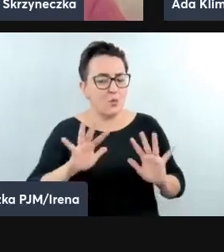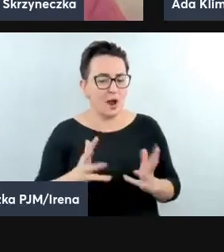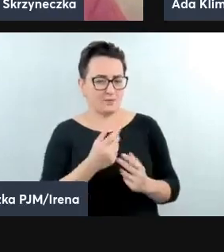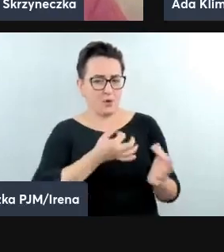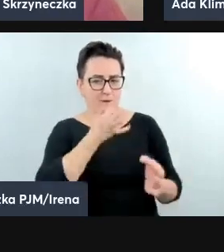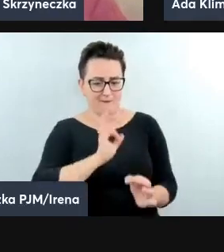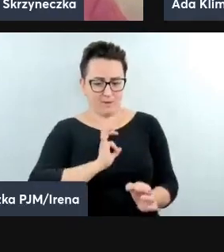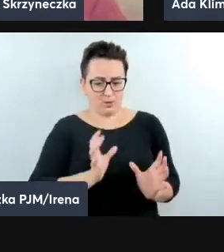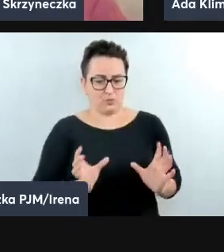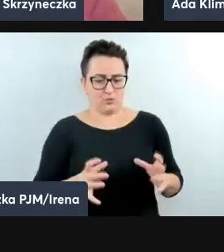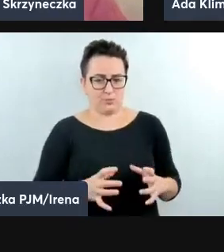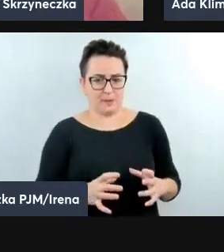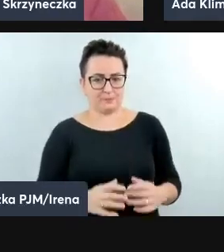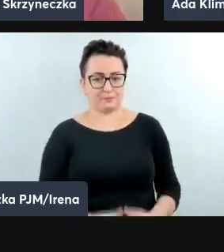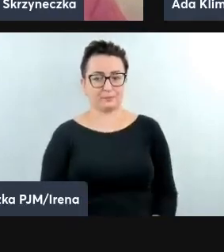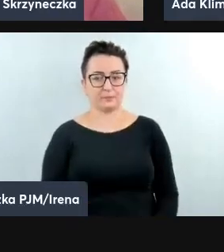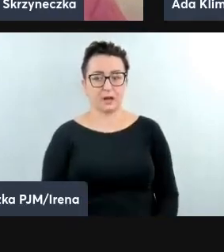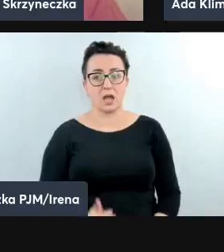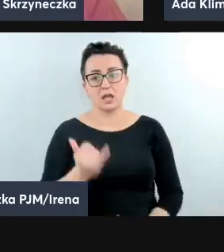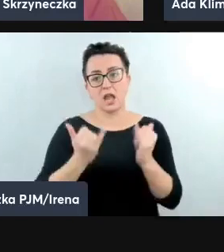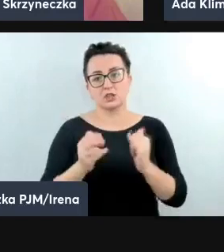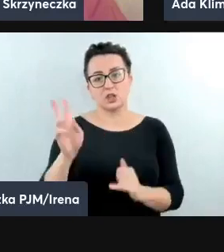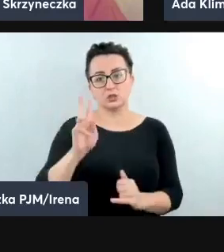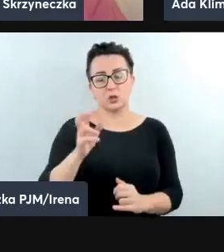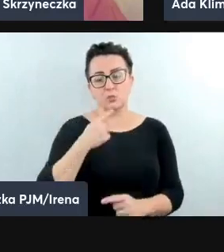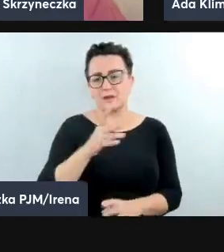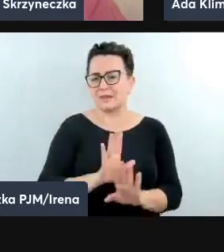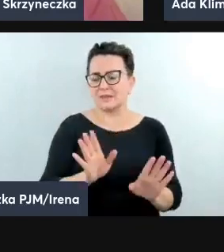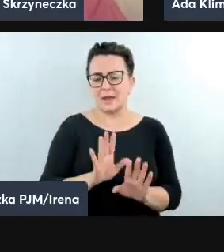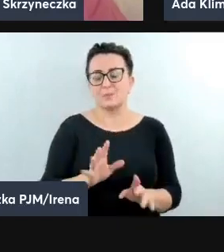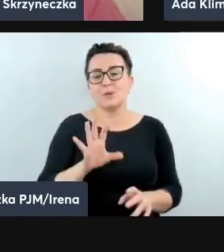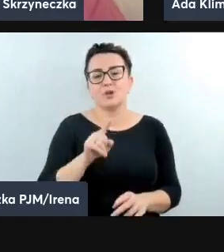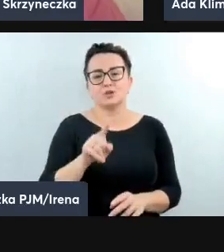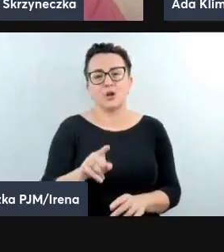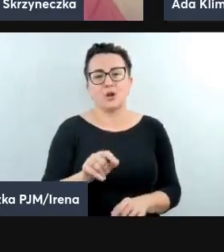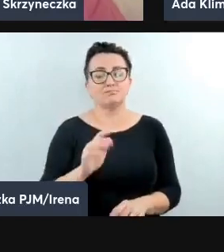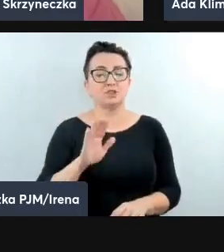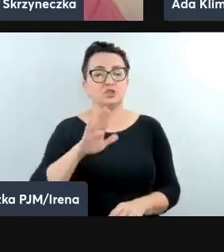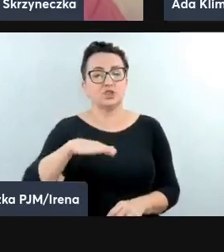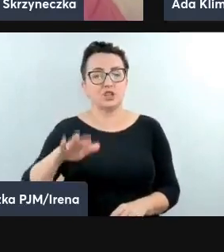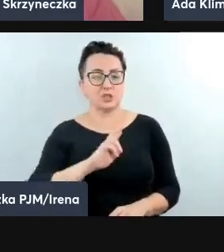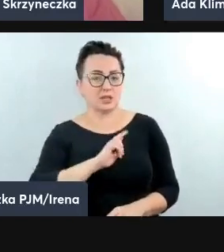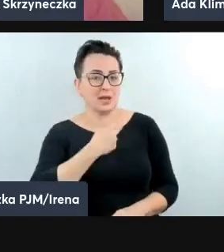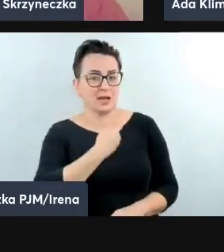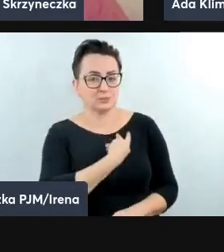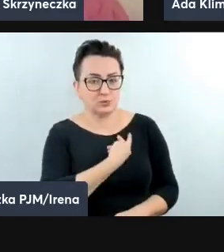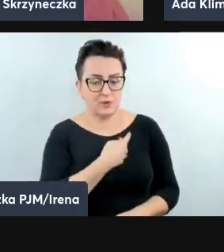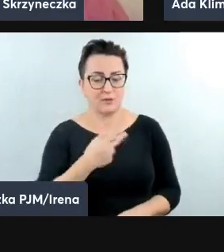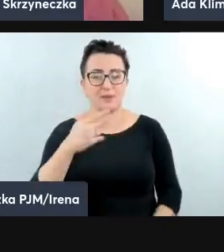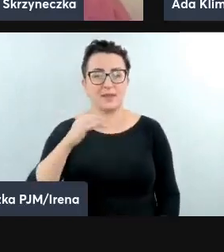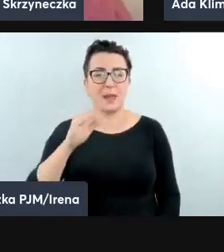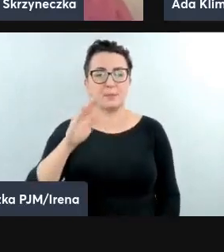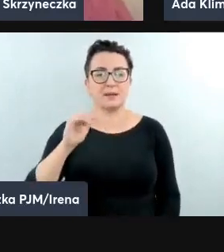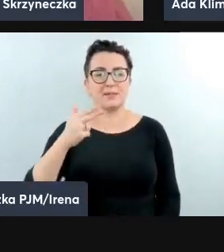robi oczywiście problematyczne w przypadku dzieci transpłciowych i niebinarnych. I tutaj ja mówię wprost, nie mam na to dobrego rozwiązania. Rozmawiałam z